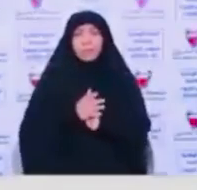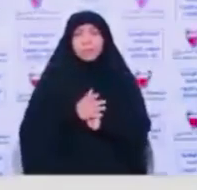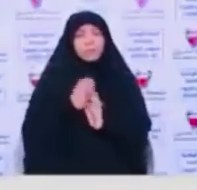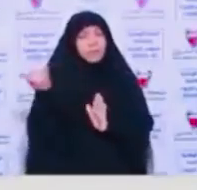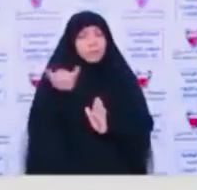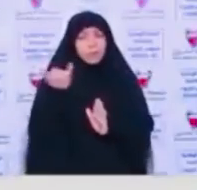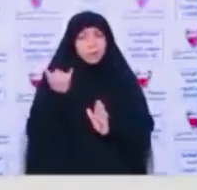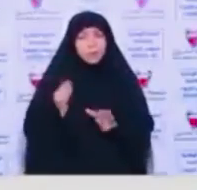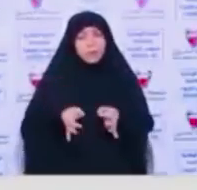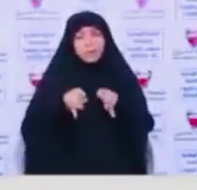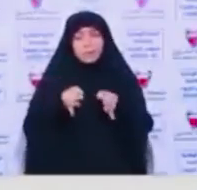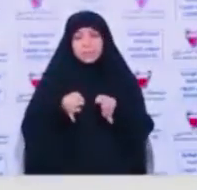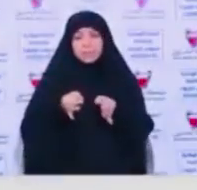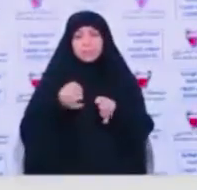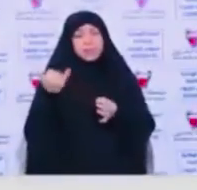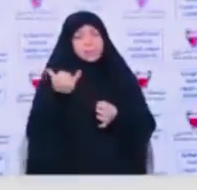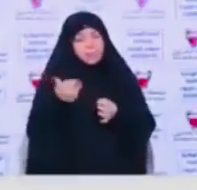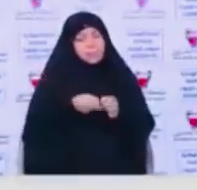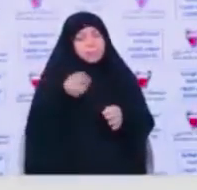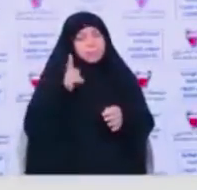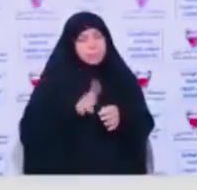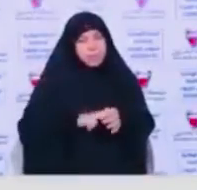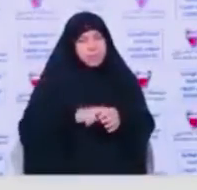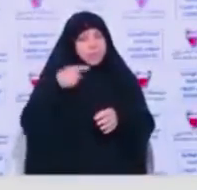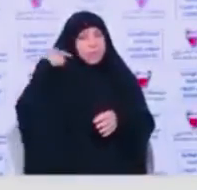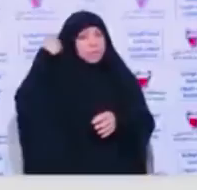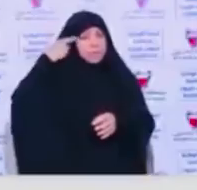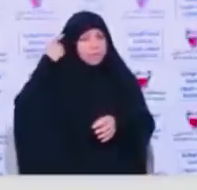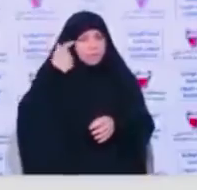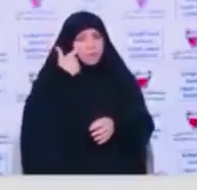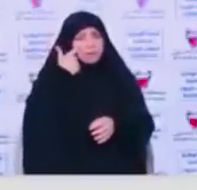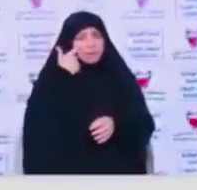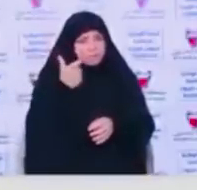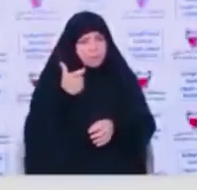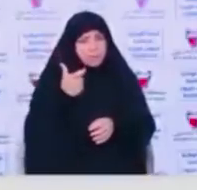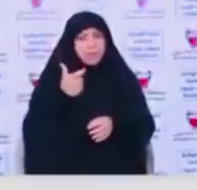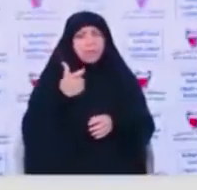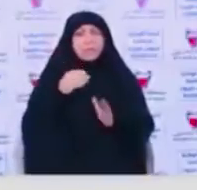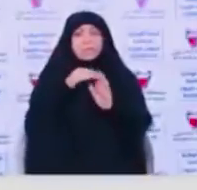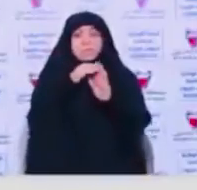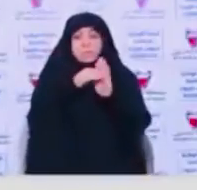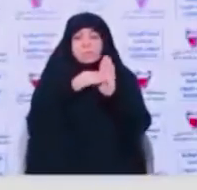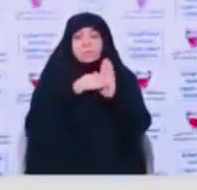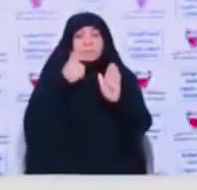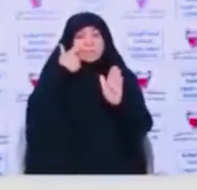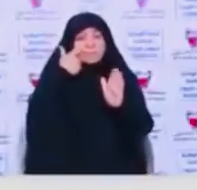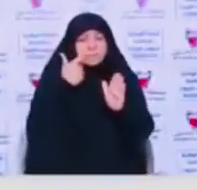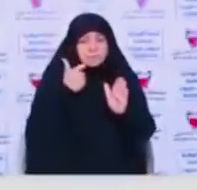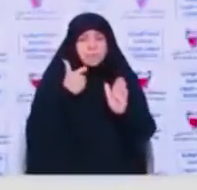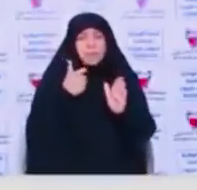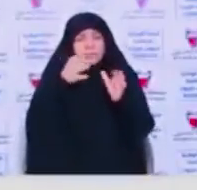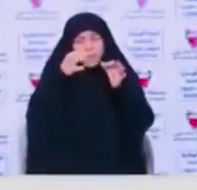ملتزمين، نقول لهم أعد النظر، عليك فعلا الالتزام بجميع الاحتياطات والاحترازات